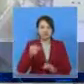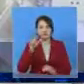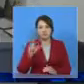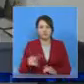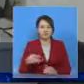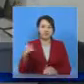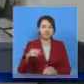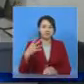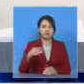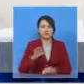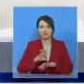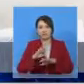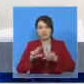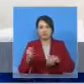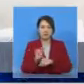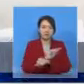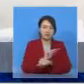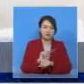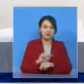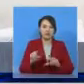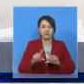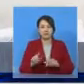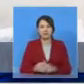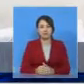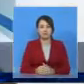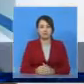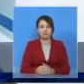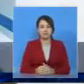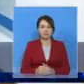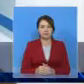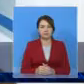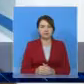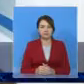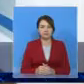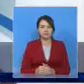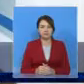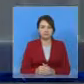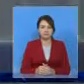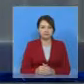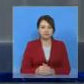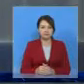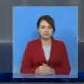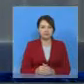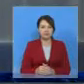а 1043 пациента находятся на лечении в инфекционных стационарах. Шасан Жалбаков, Жанадиль Сагиев, телеканал Актобе.